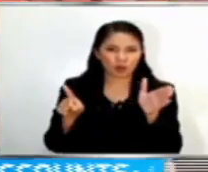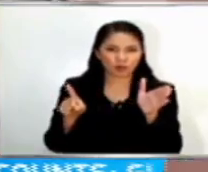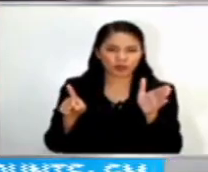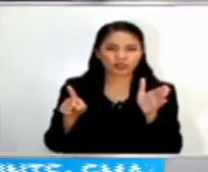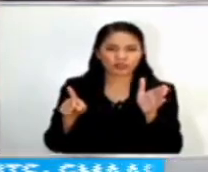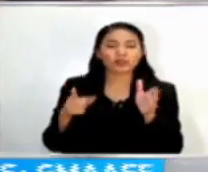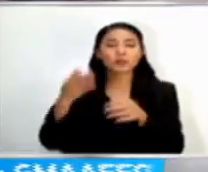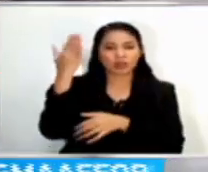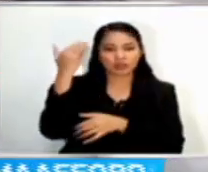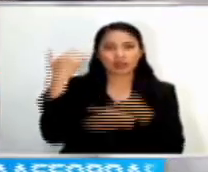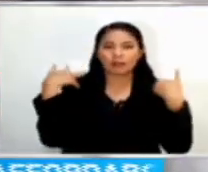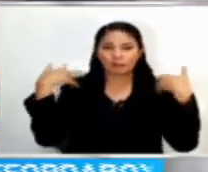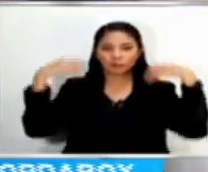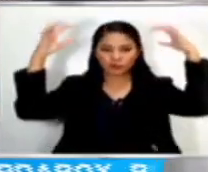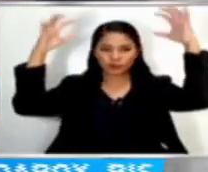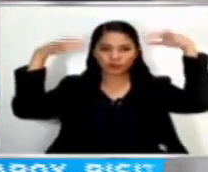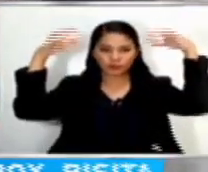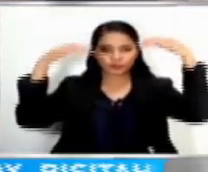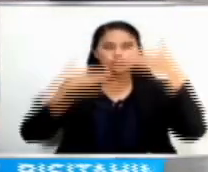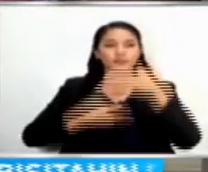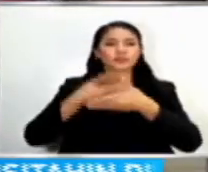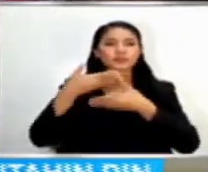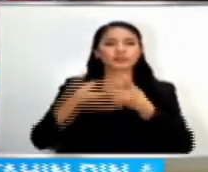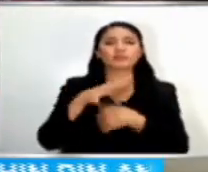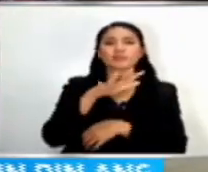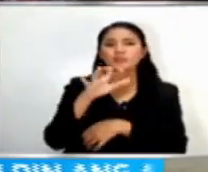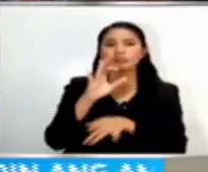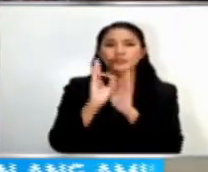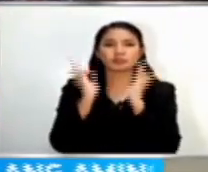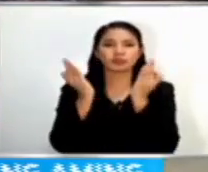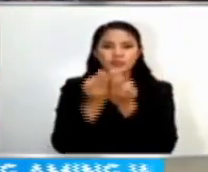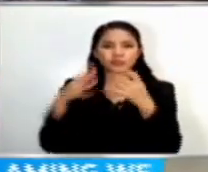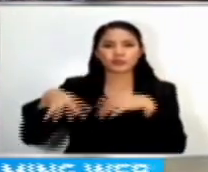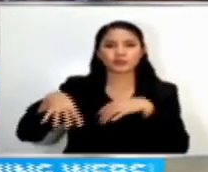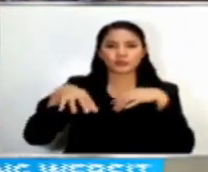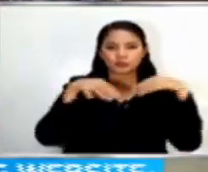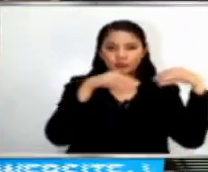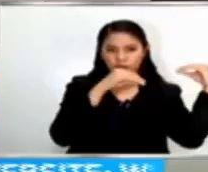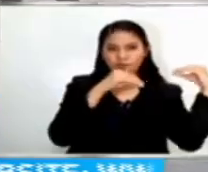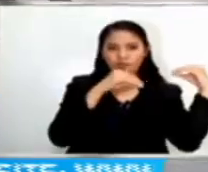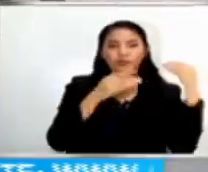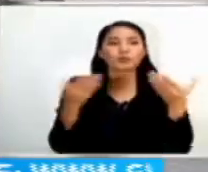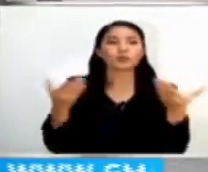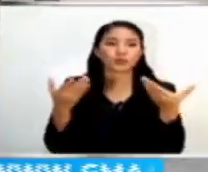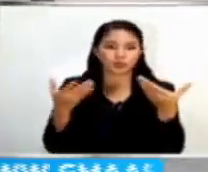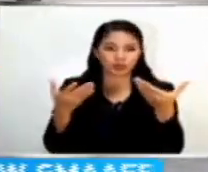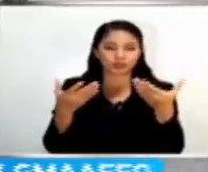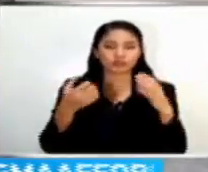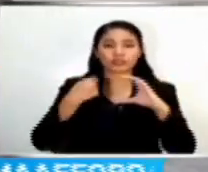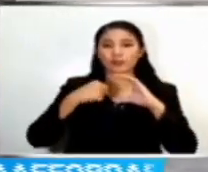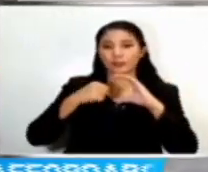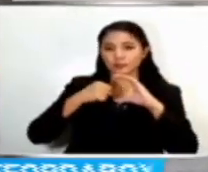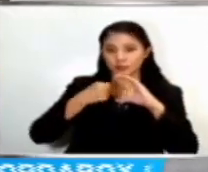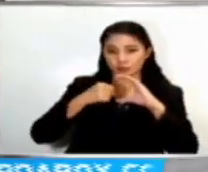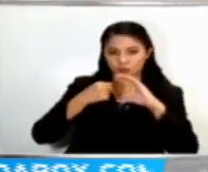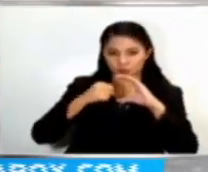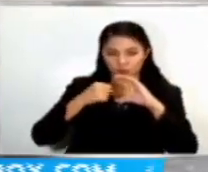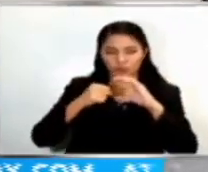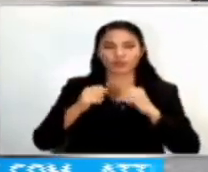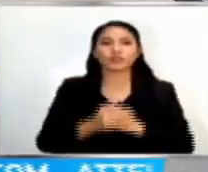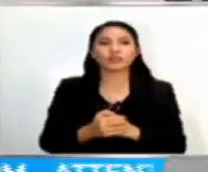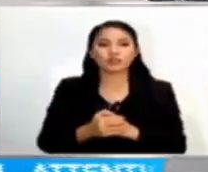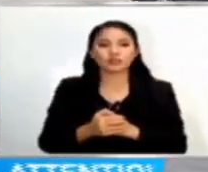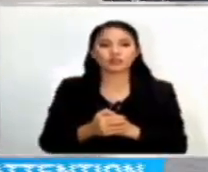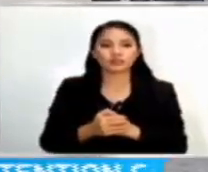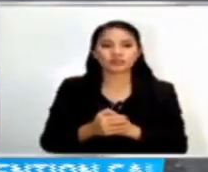bising. Mahigit 500 pamilya nang inilikas sa iba't ibang lugar sa Caramoan, Camarines Sur. Marami naman ang stranded sa checkpoint sa